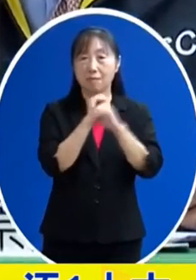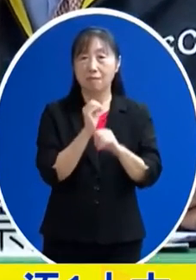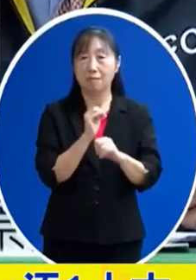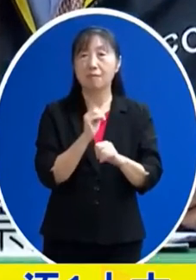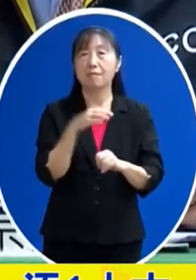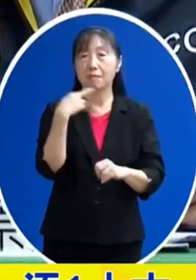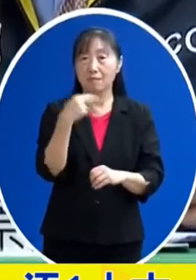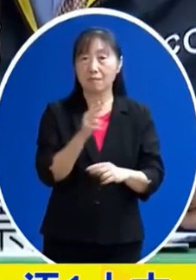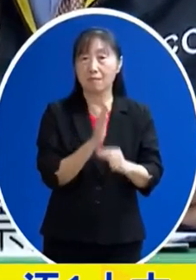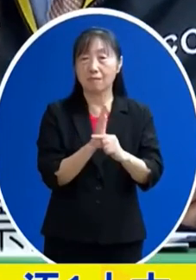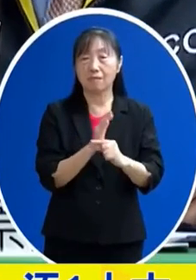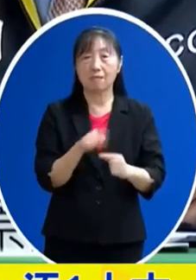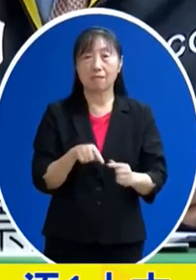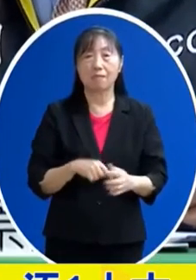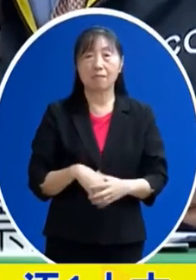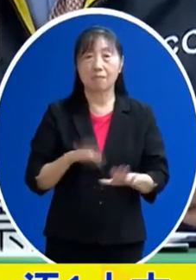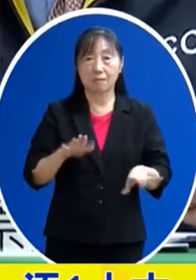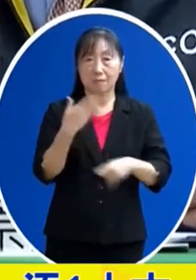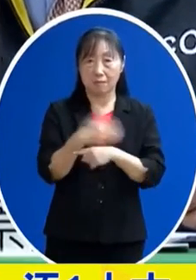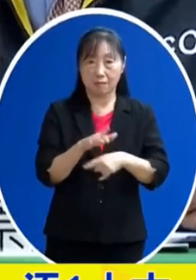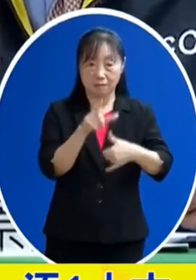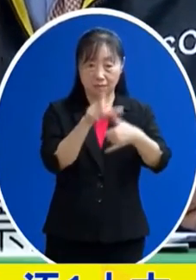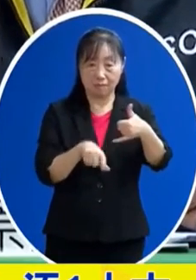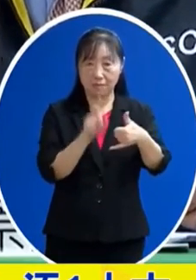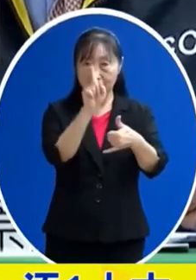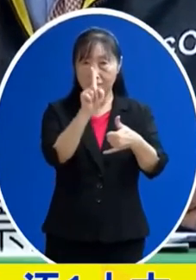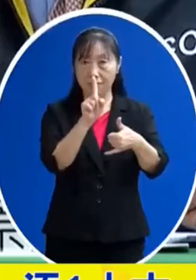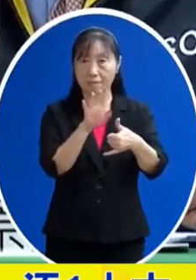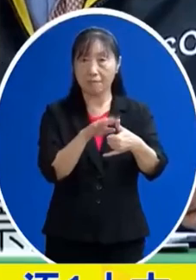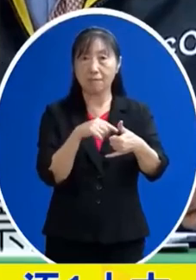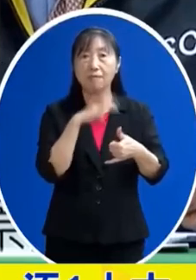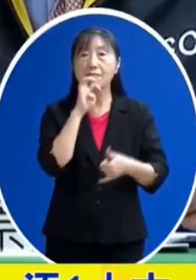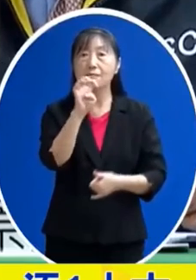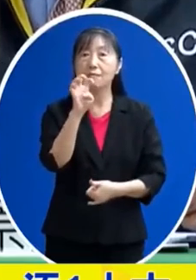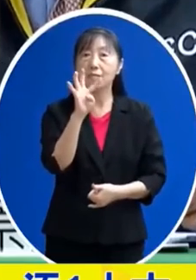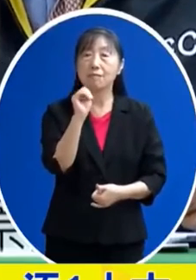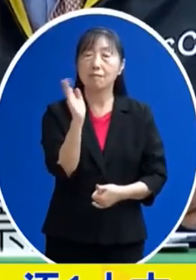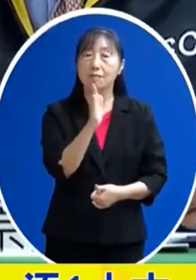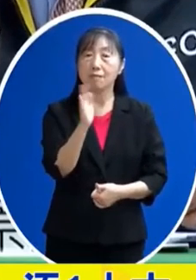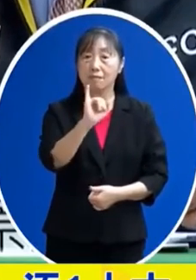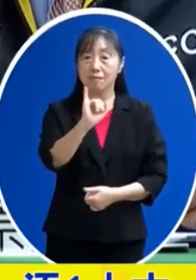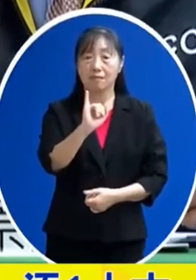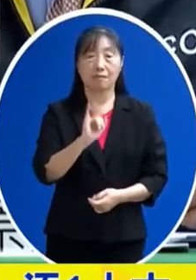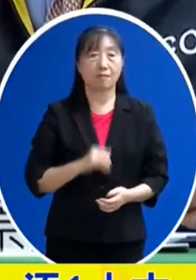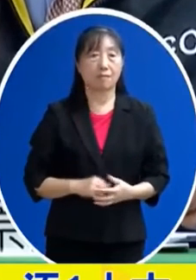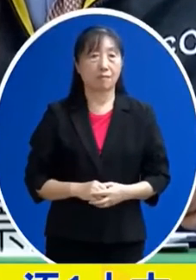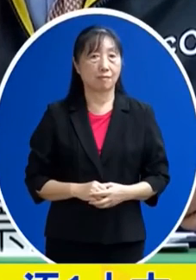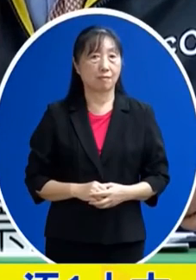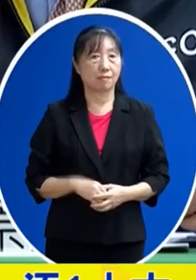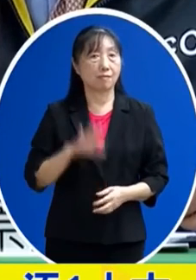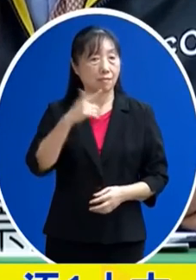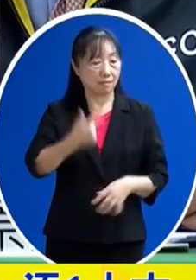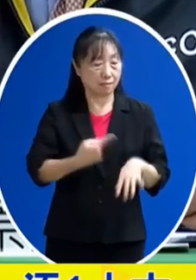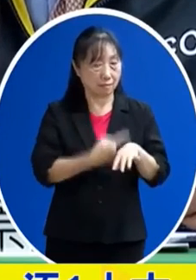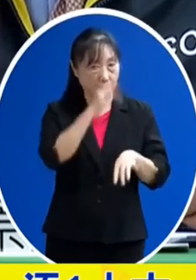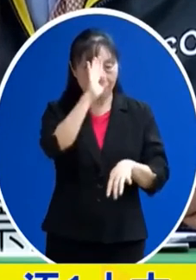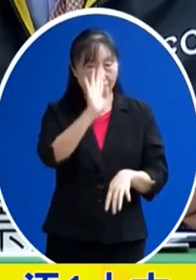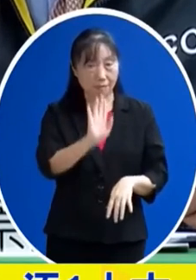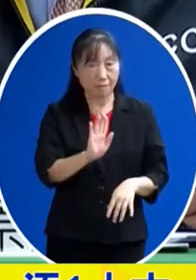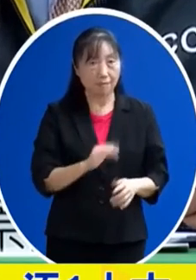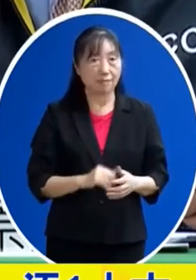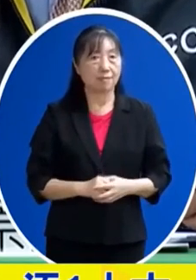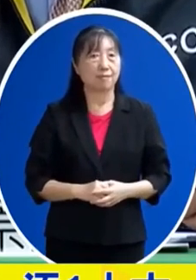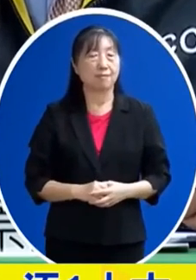整的疫调。那今天死亡的这个个案是40多岁的女性，有慢性病史，还